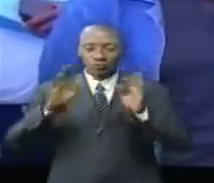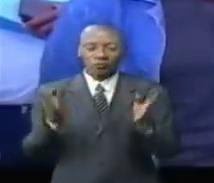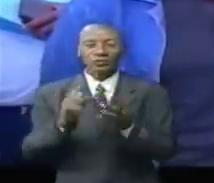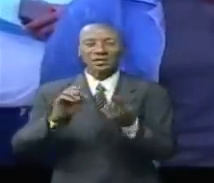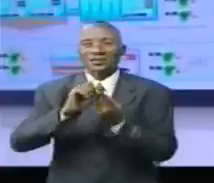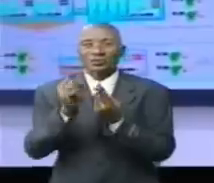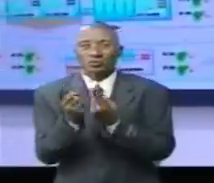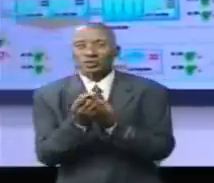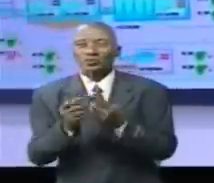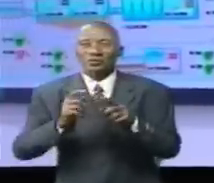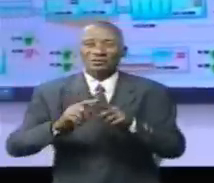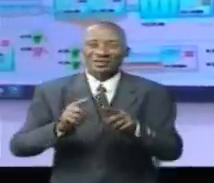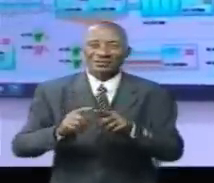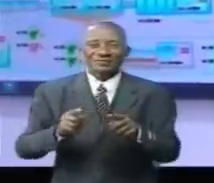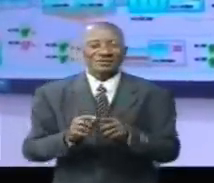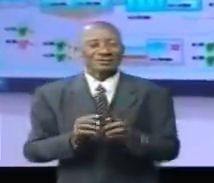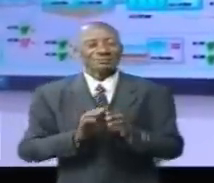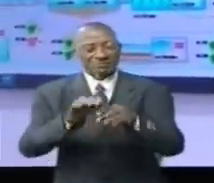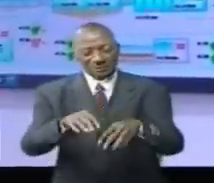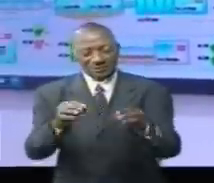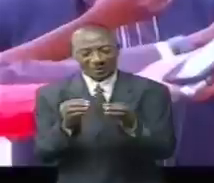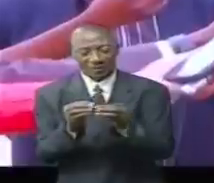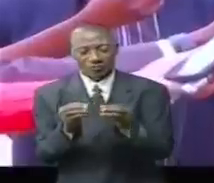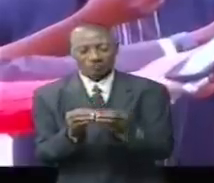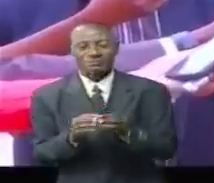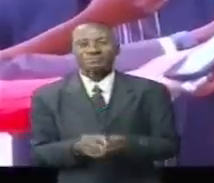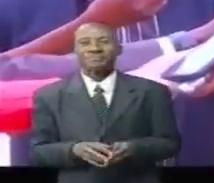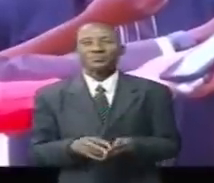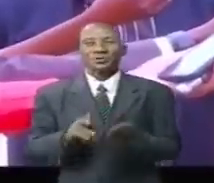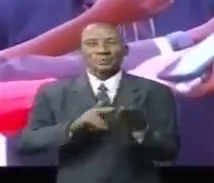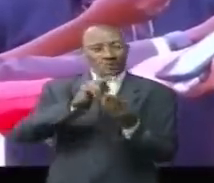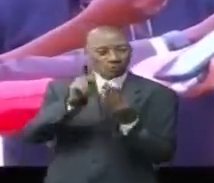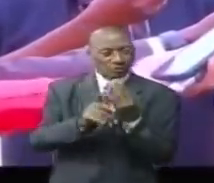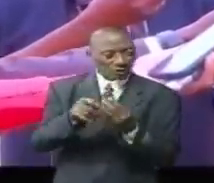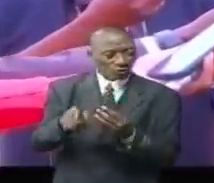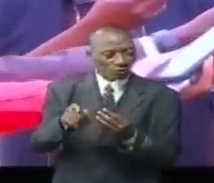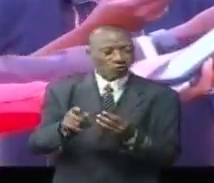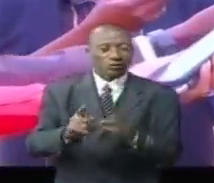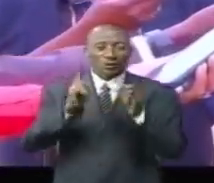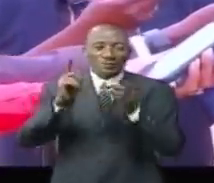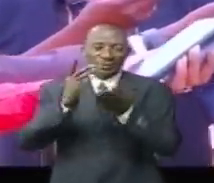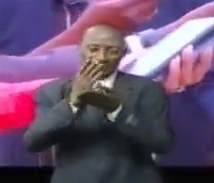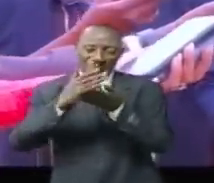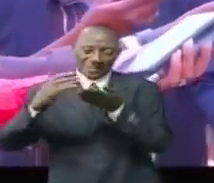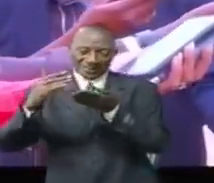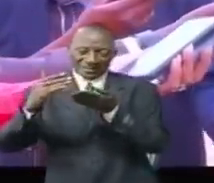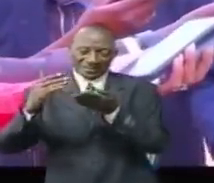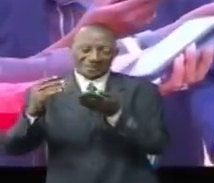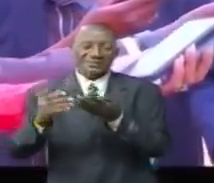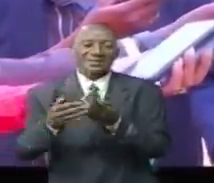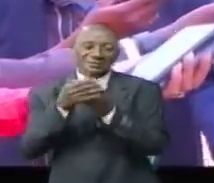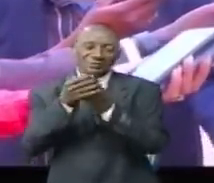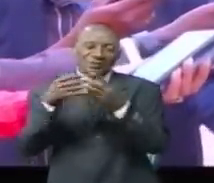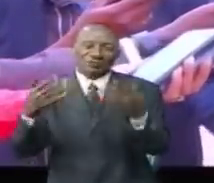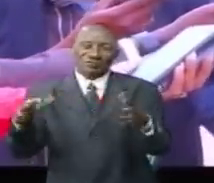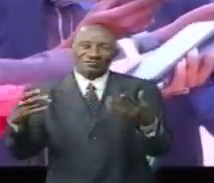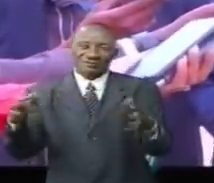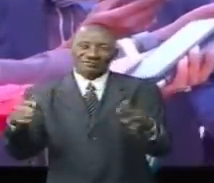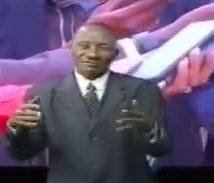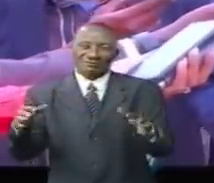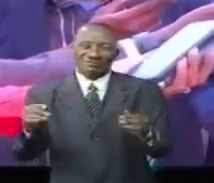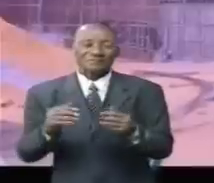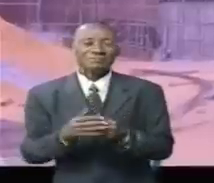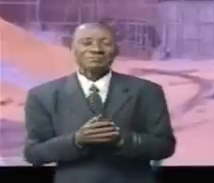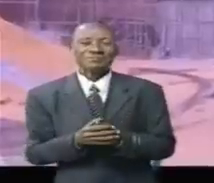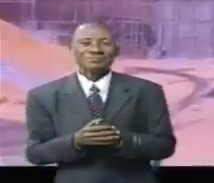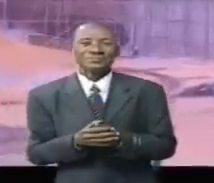visite d'inspection. Ce projet, dans sa première phase, touche à sa fin. Nous avions un petit retard